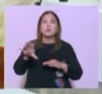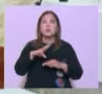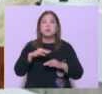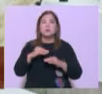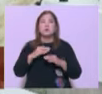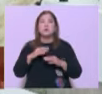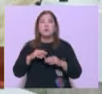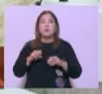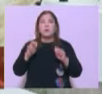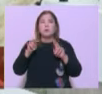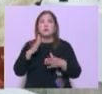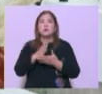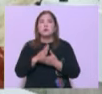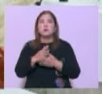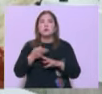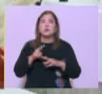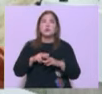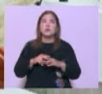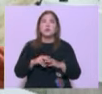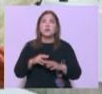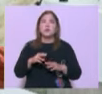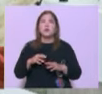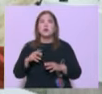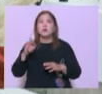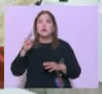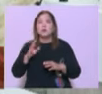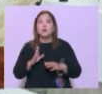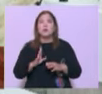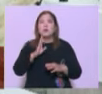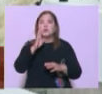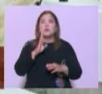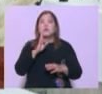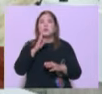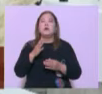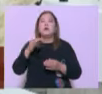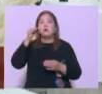астрологтар. Соның іштеріне ерекше балдарымызды қойып, қасына лозунгтар мен